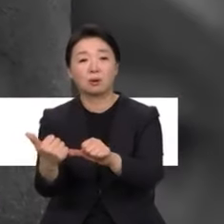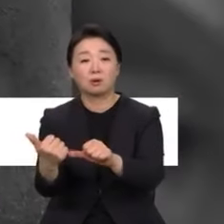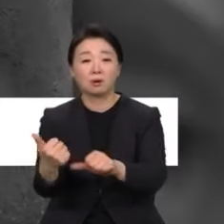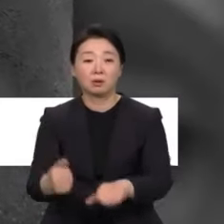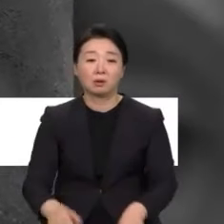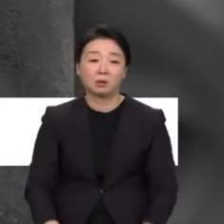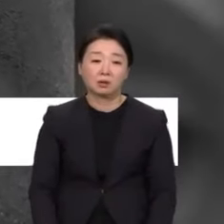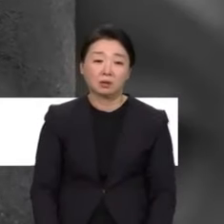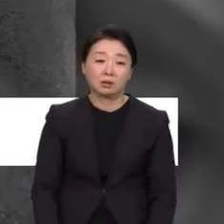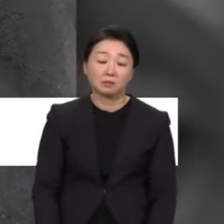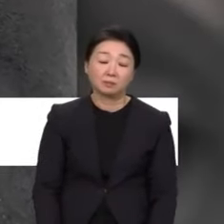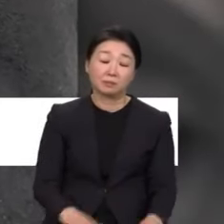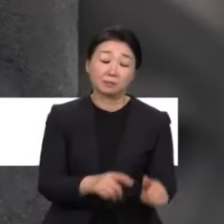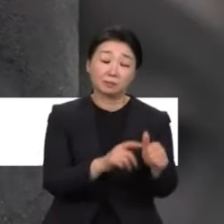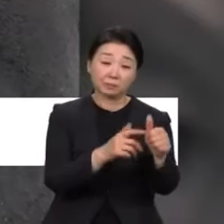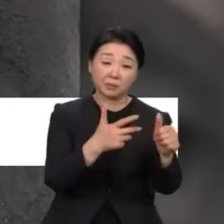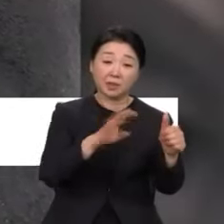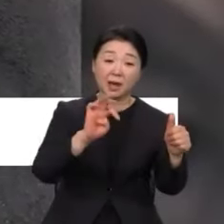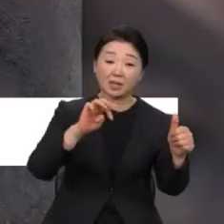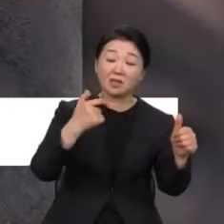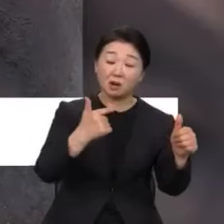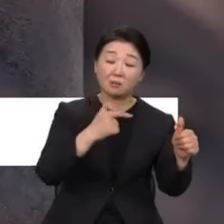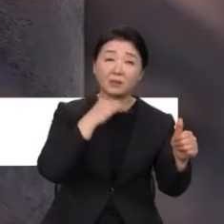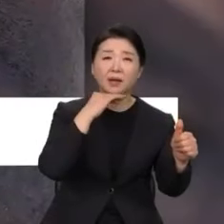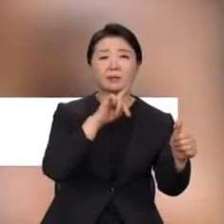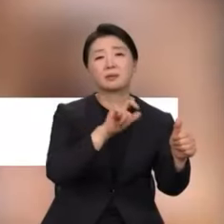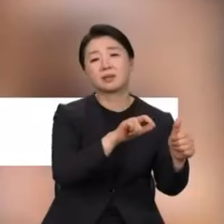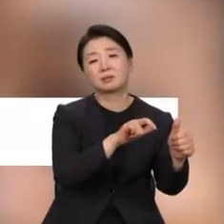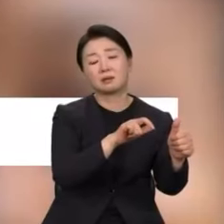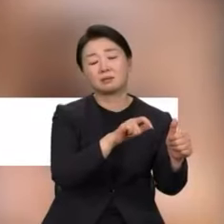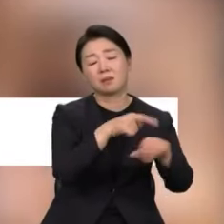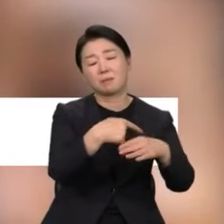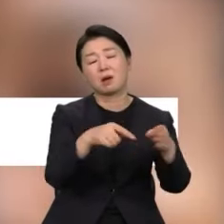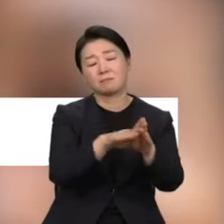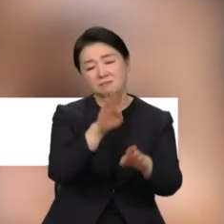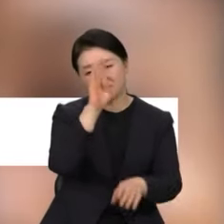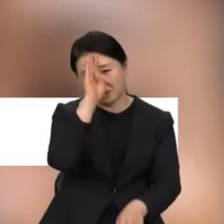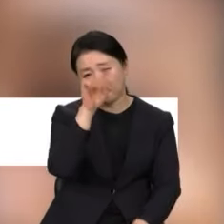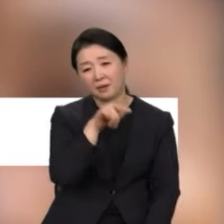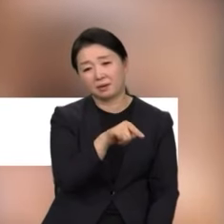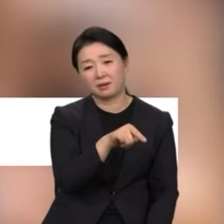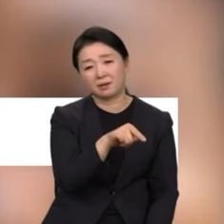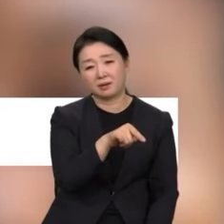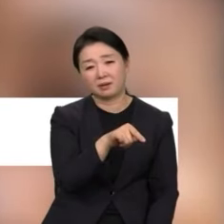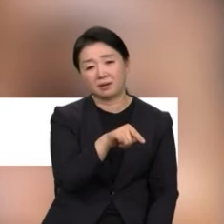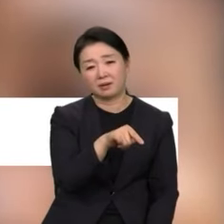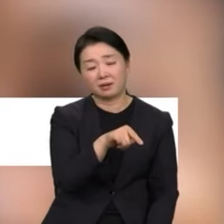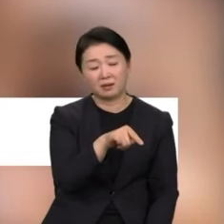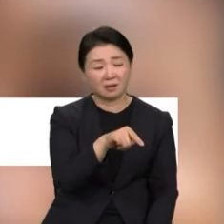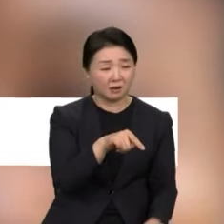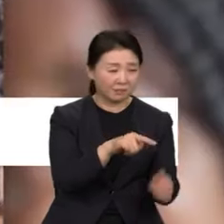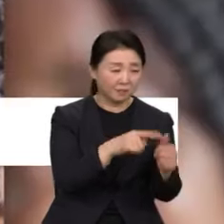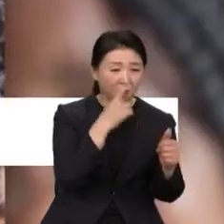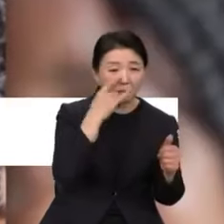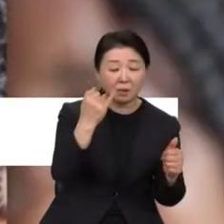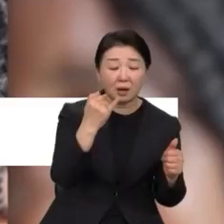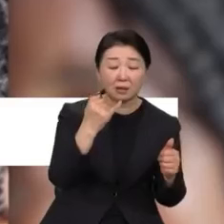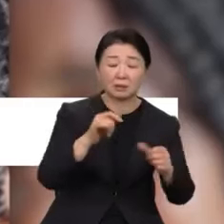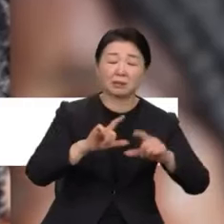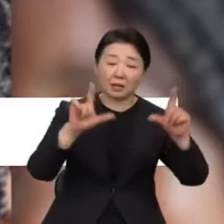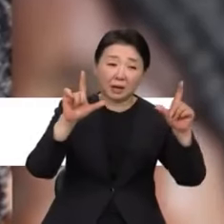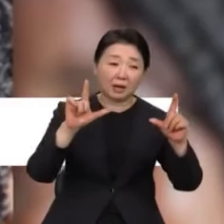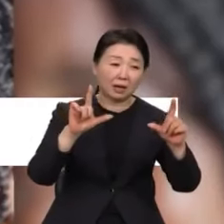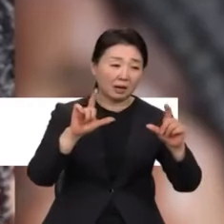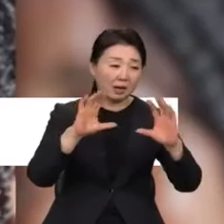라이언 게이너라는 이름의 15살 된 이 소년은 자폐증을 앓고 있었습니다. 소년의 어머니는 그날따라 아이가